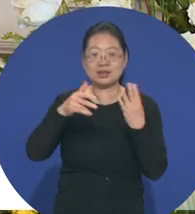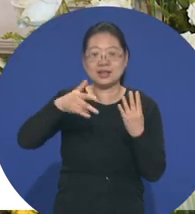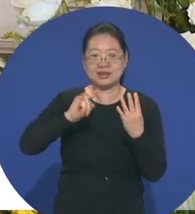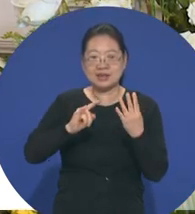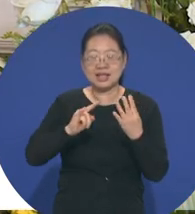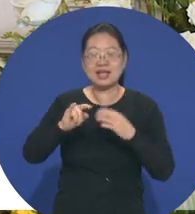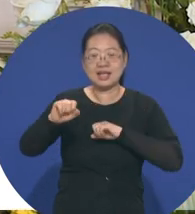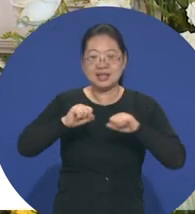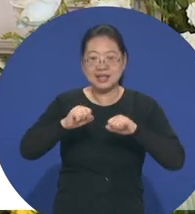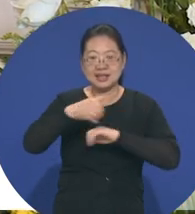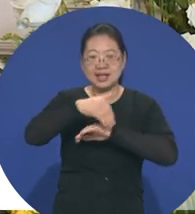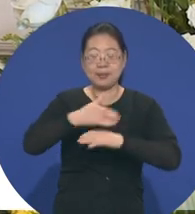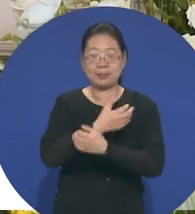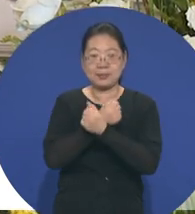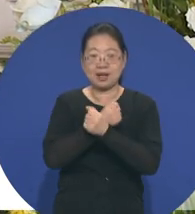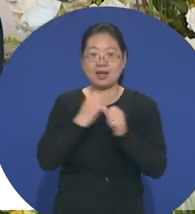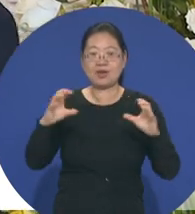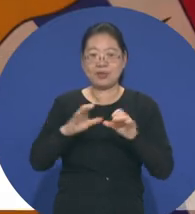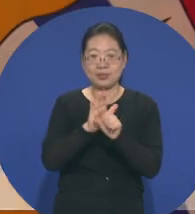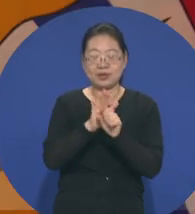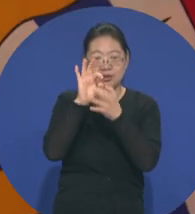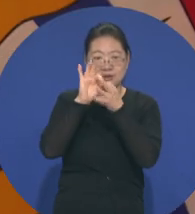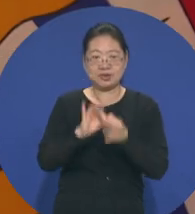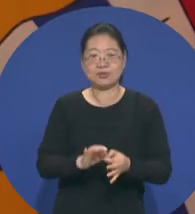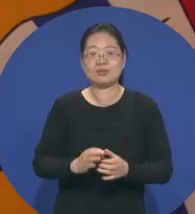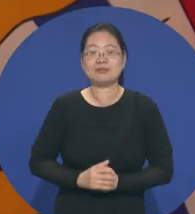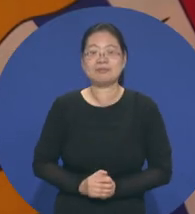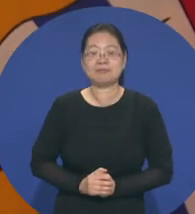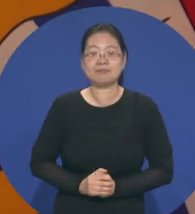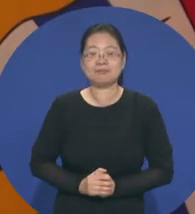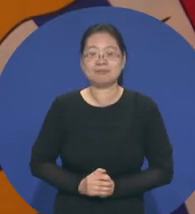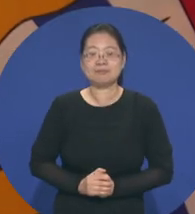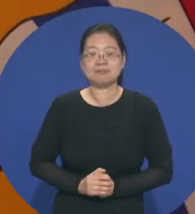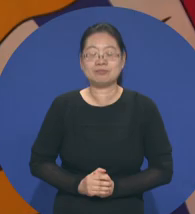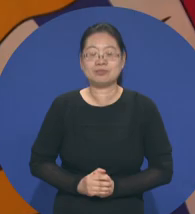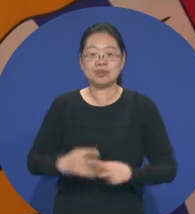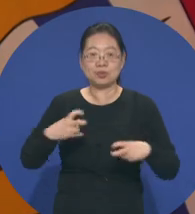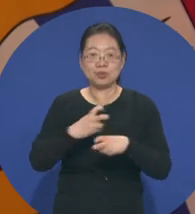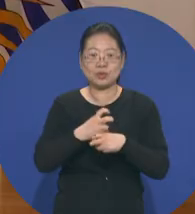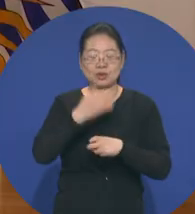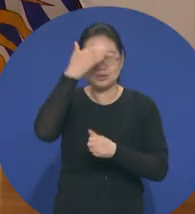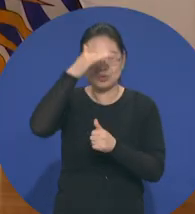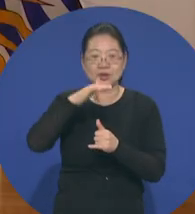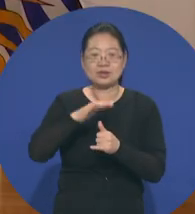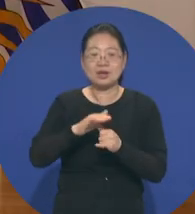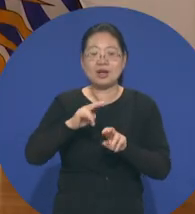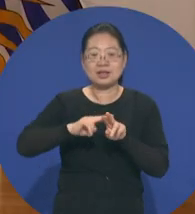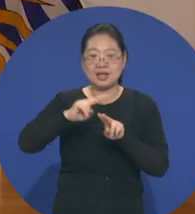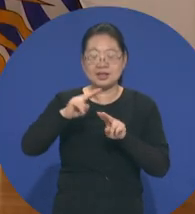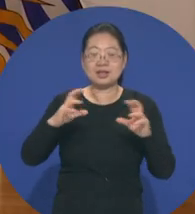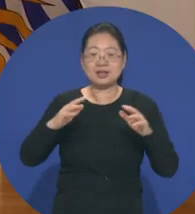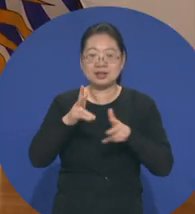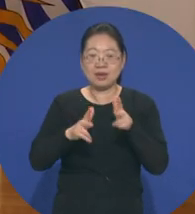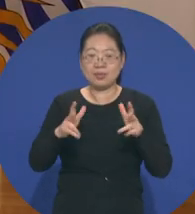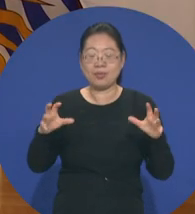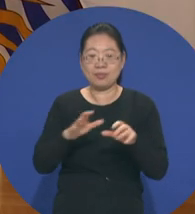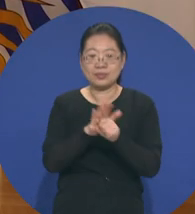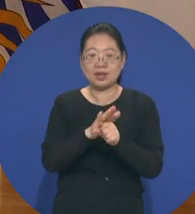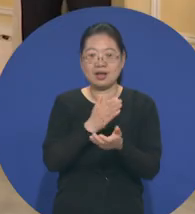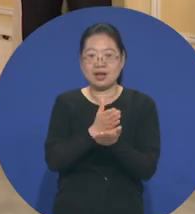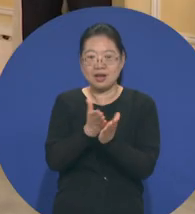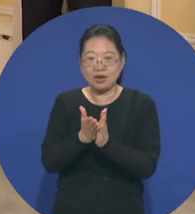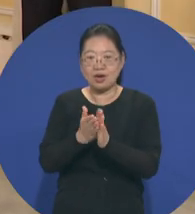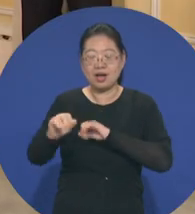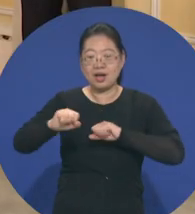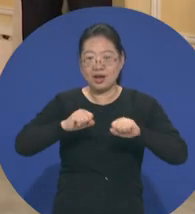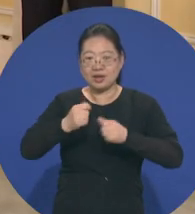추가한 4차 실행 계획을 체결해 협력관계를 이어가고 있습니다 이외에도 교통 청소년 사다리 사업 협력 등